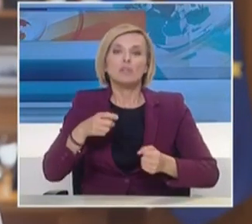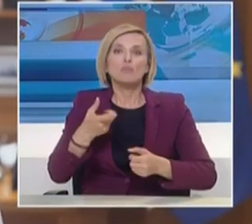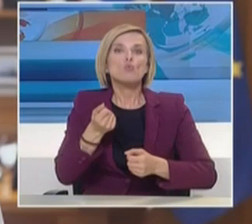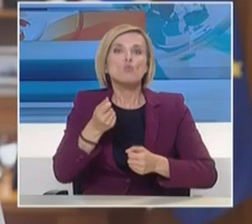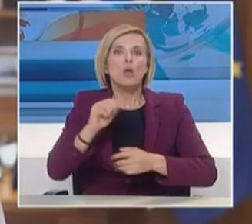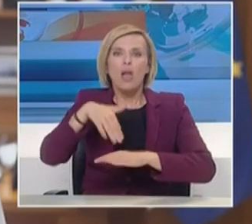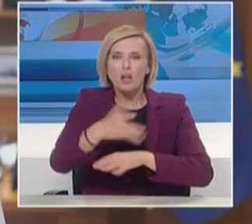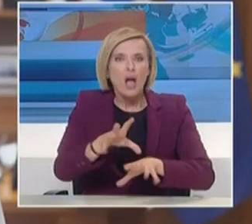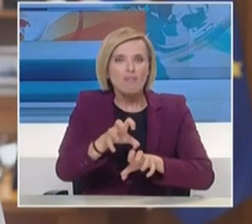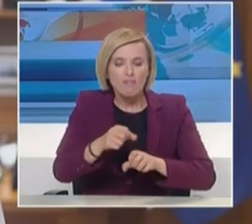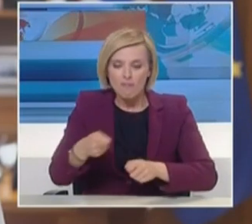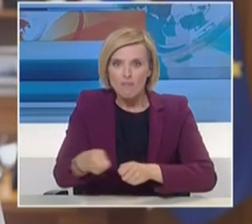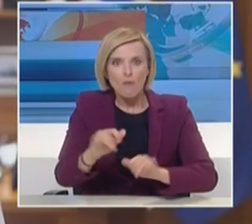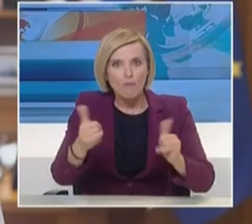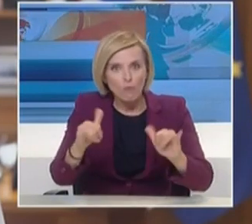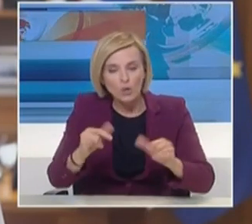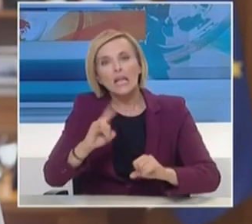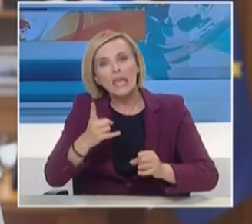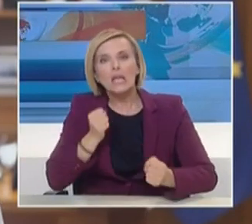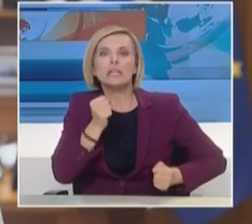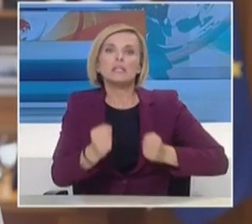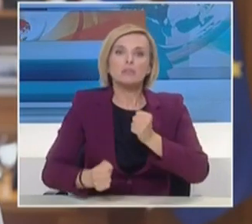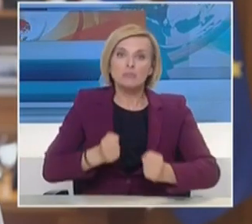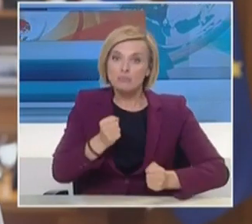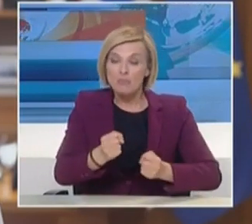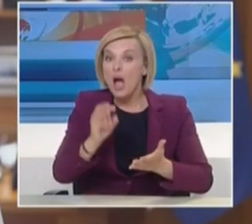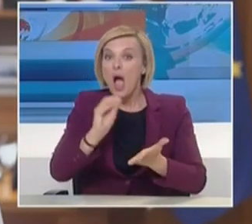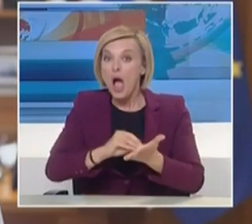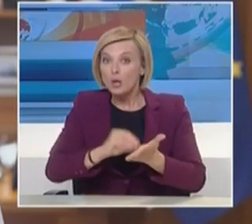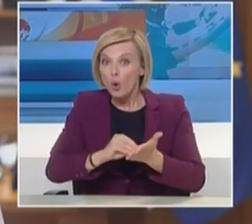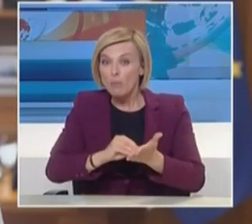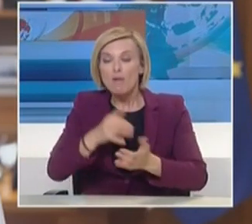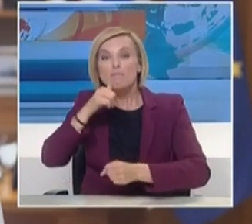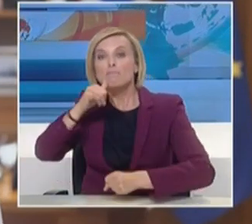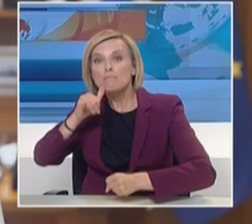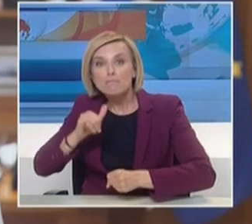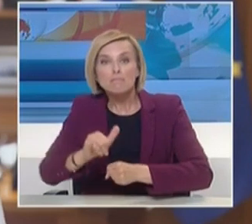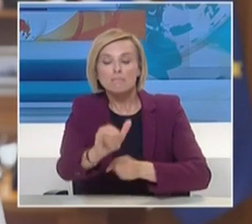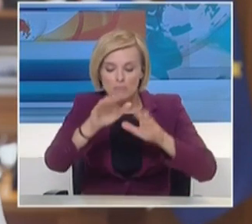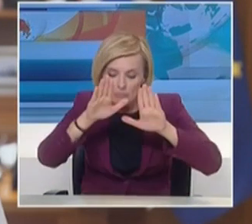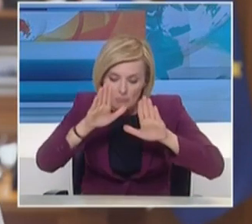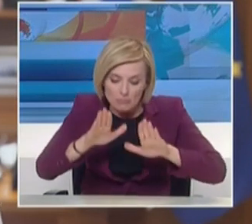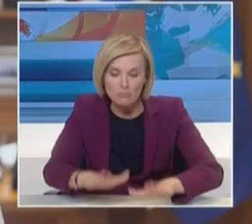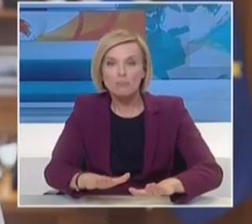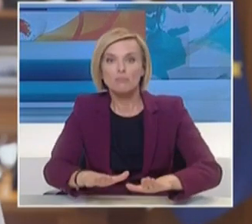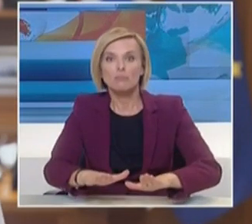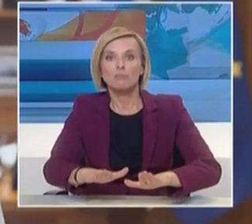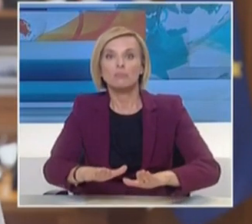τους. Τέλος, επιτρέπεται η εφάπαξ μετάβαση στον τόπο της μόνιμης κατοικίας τους όσων βρίσκονται σε αστικά